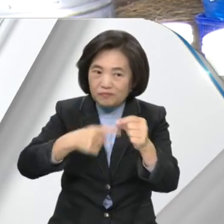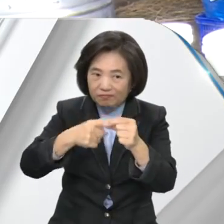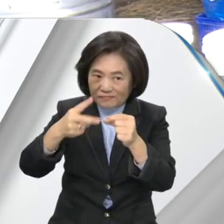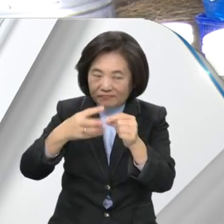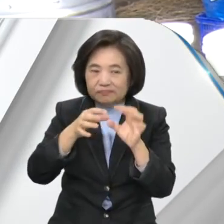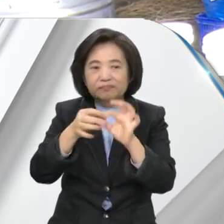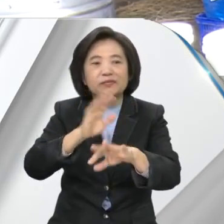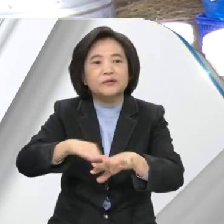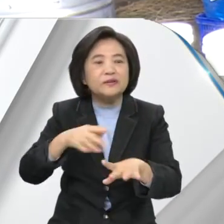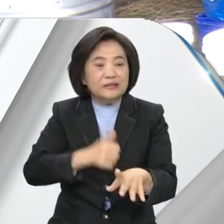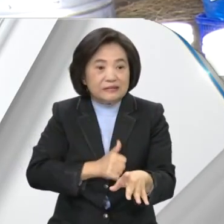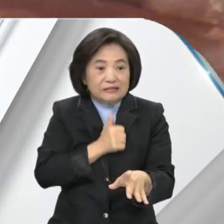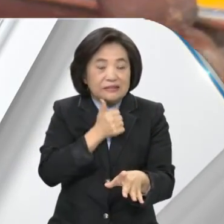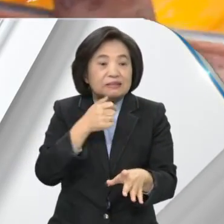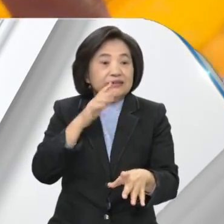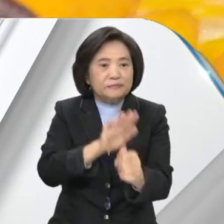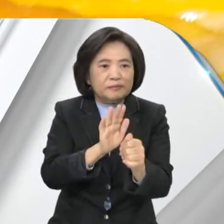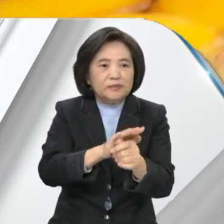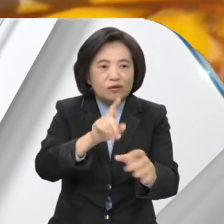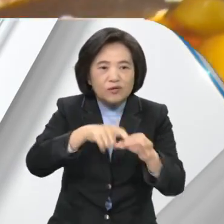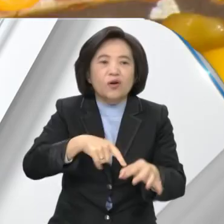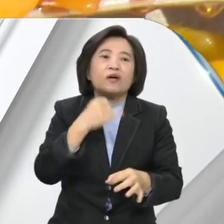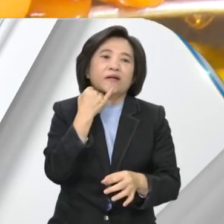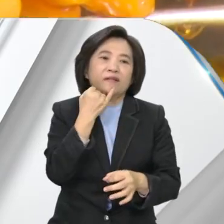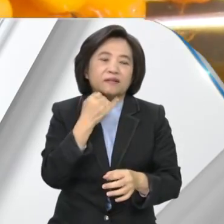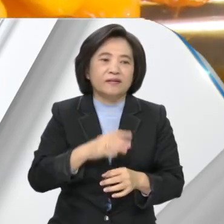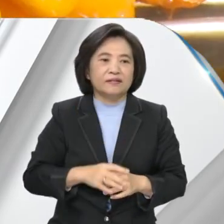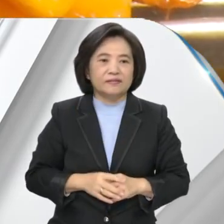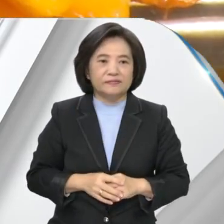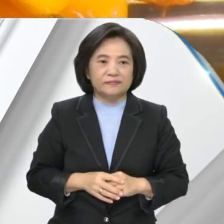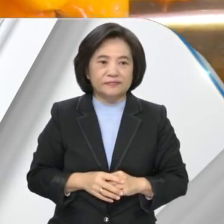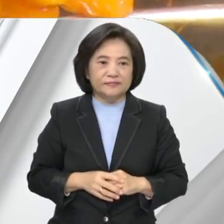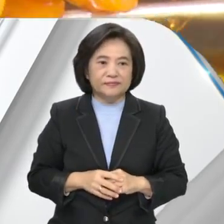实际的行动增加农民收入。客家新闻王文耀，新竹报道。